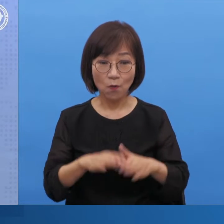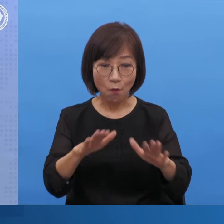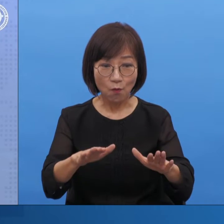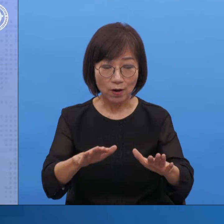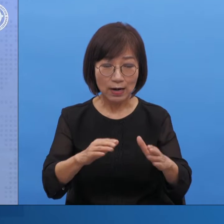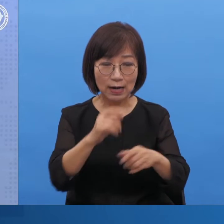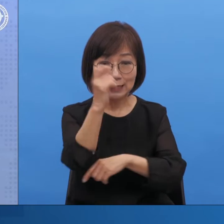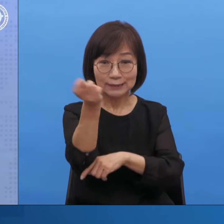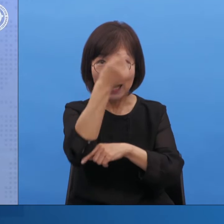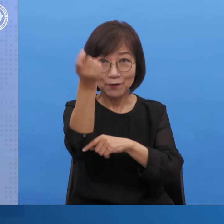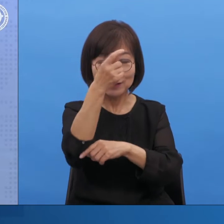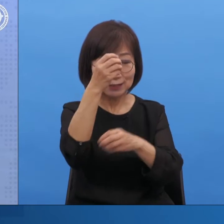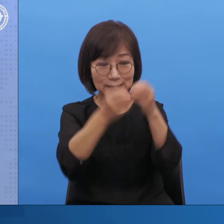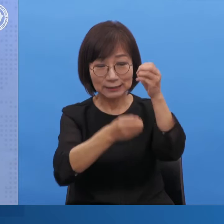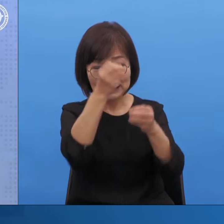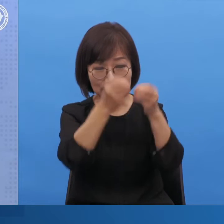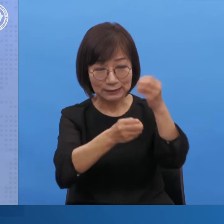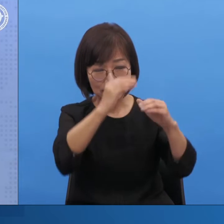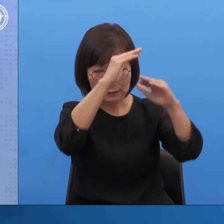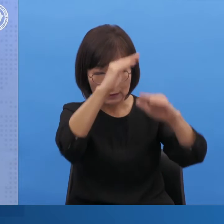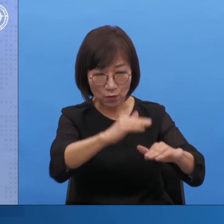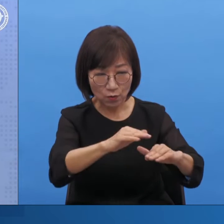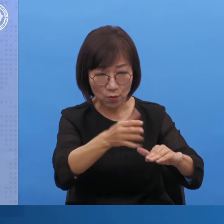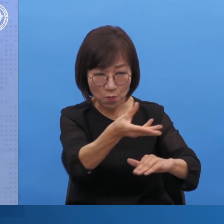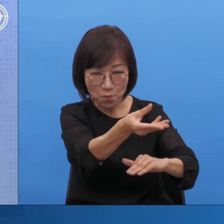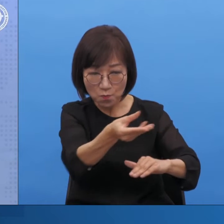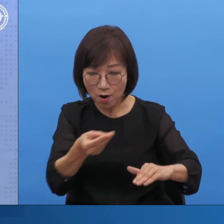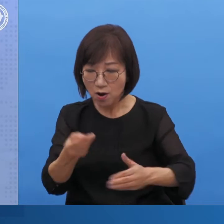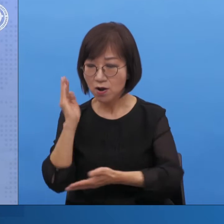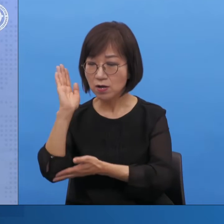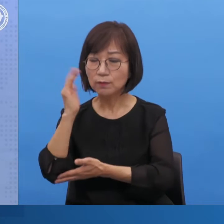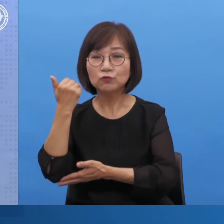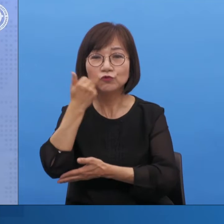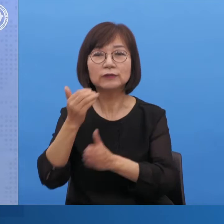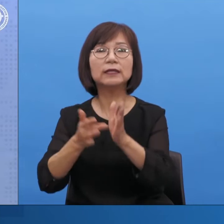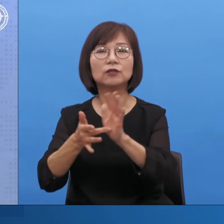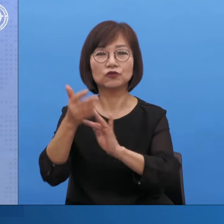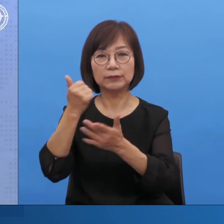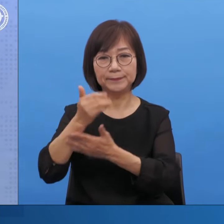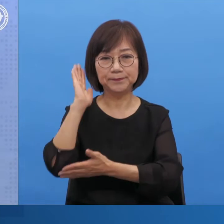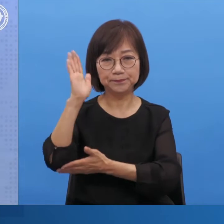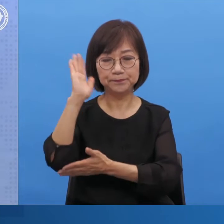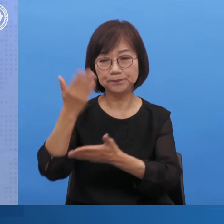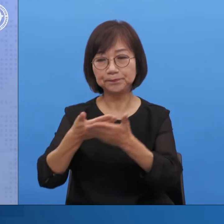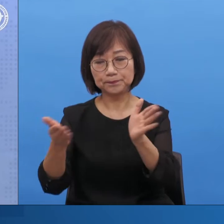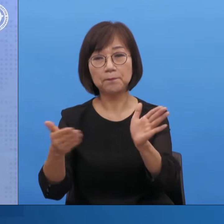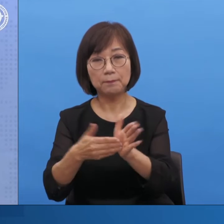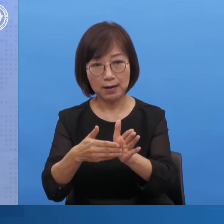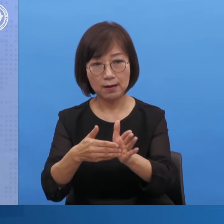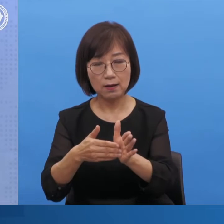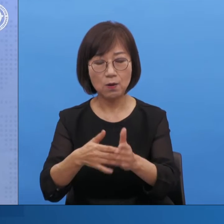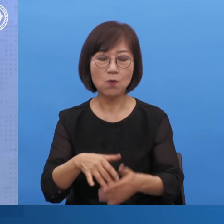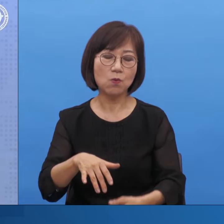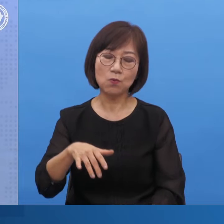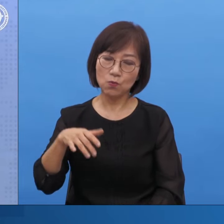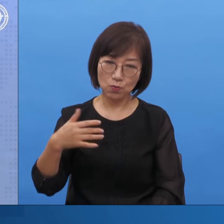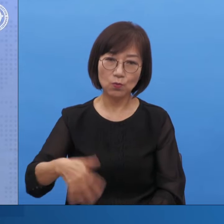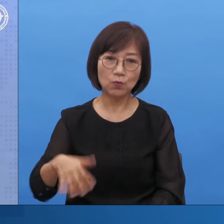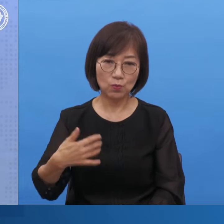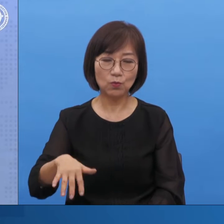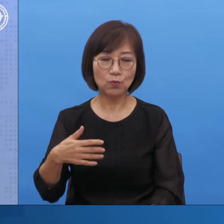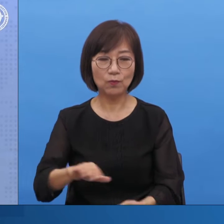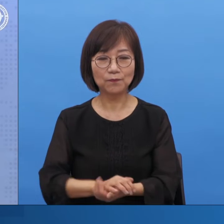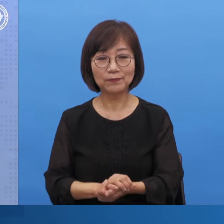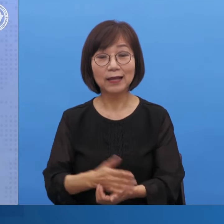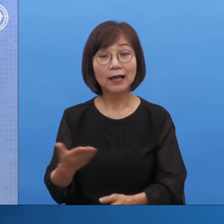겁니다. And so this is the word that Jesus uses. 굉장하죠? Isn't this tremendous? 오늘 여러분 한 주간 동안